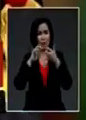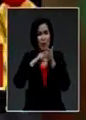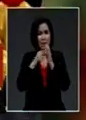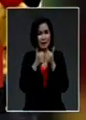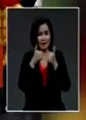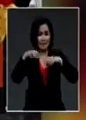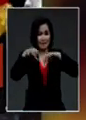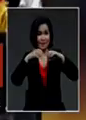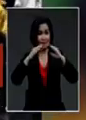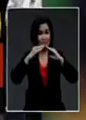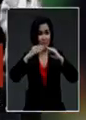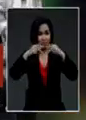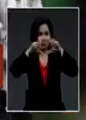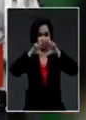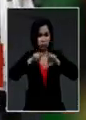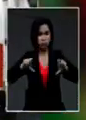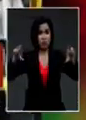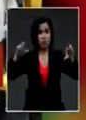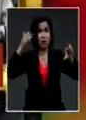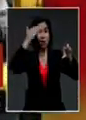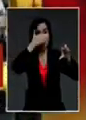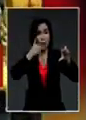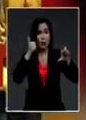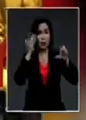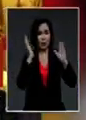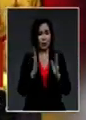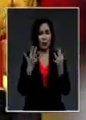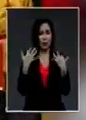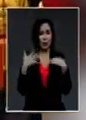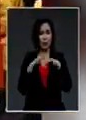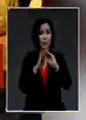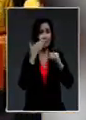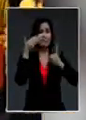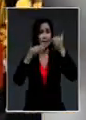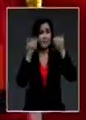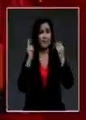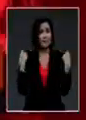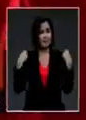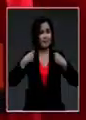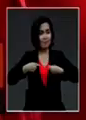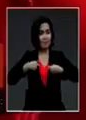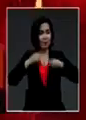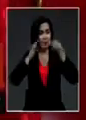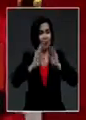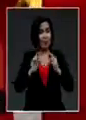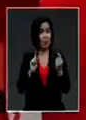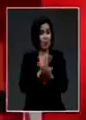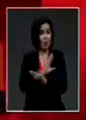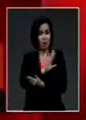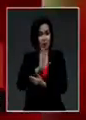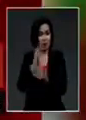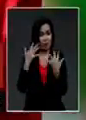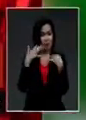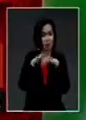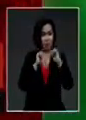แต่งอยู่ที่หอคอยประตูโบราณแล้วผู้คนที่ออกมาร่วมงานเนี่ยก็สวมใส่ชุดพื้นเมือง ค ือ เป็นการเข้าร่วมการแสด